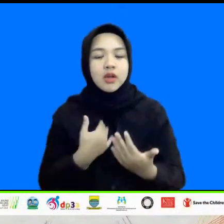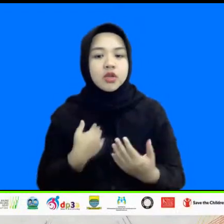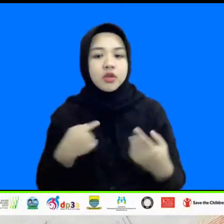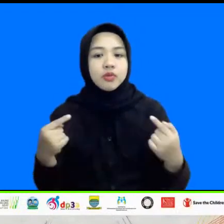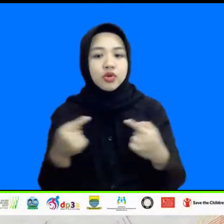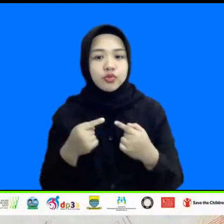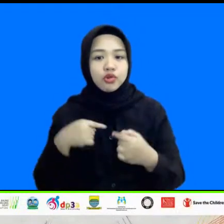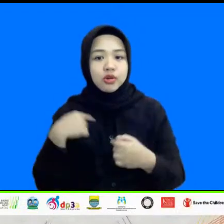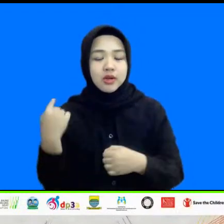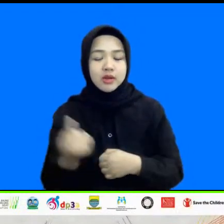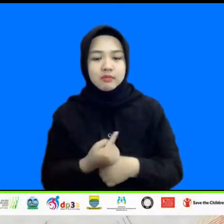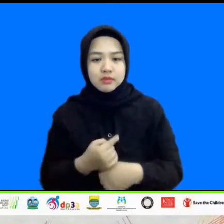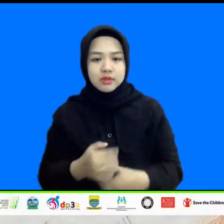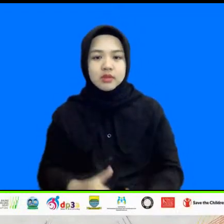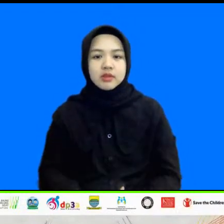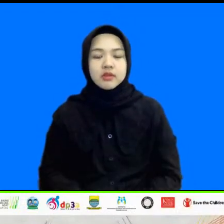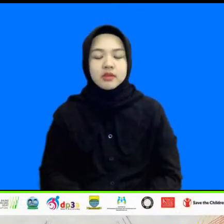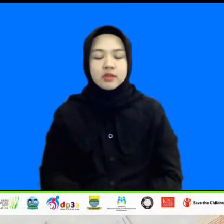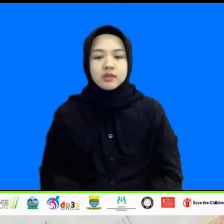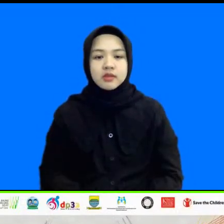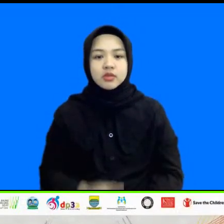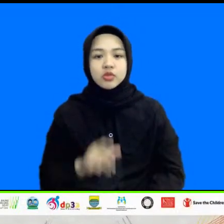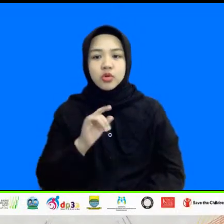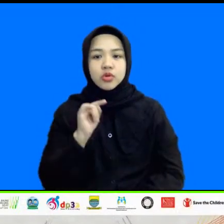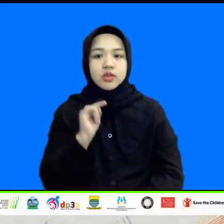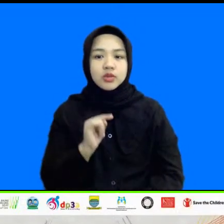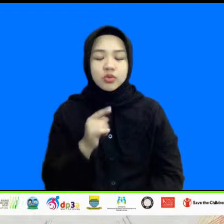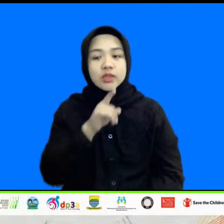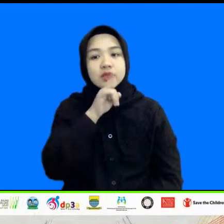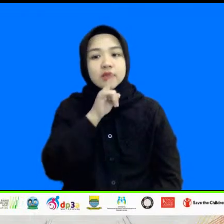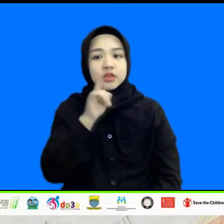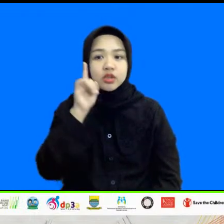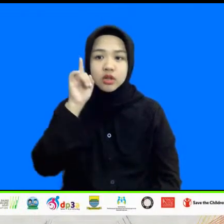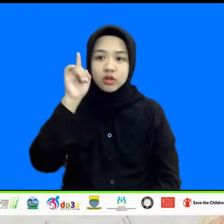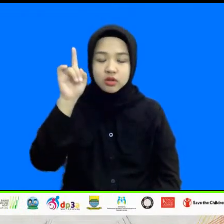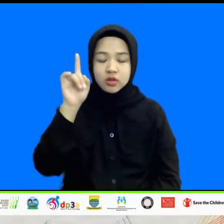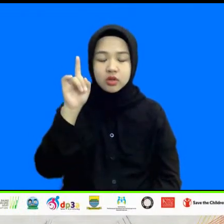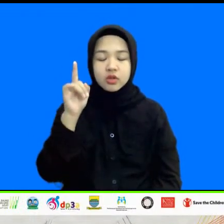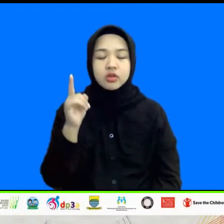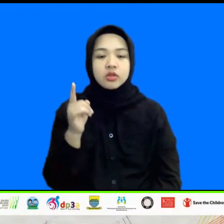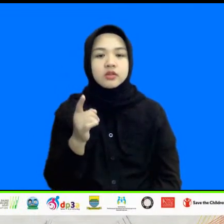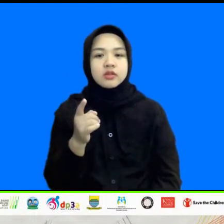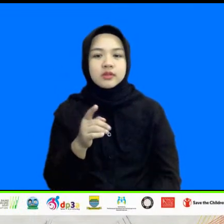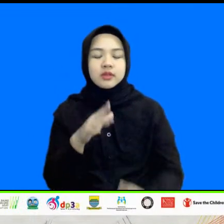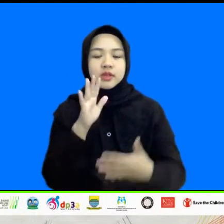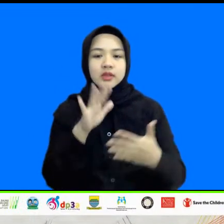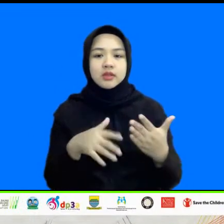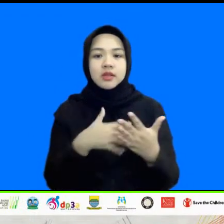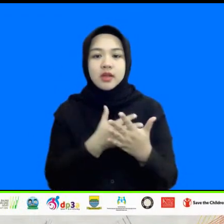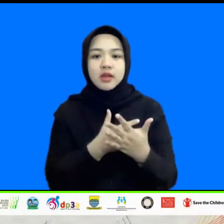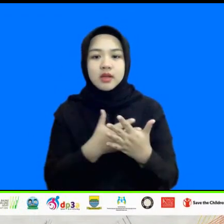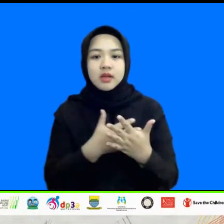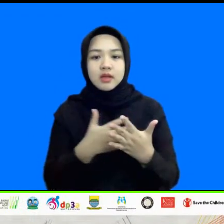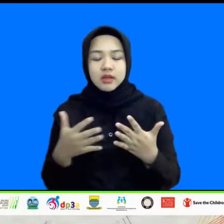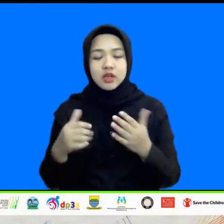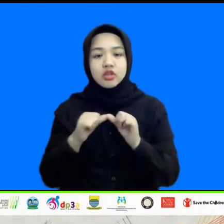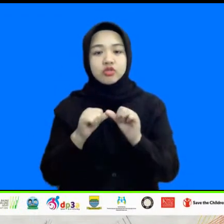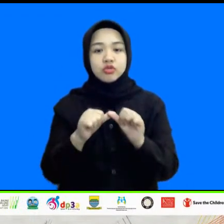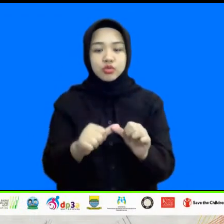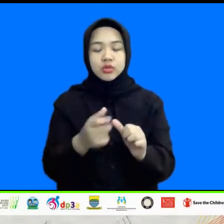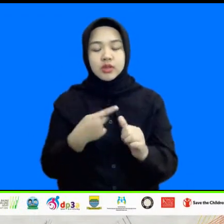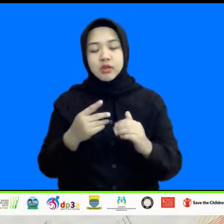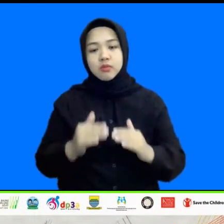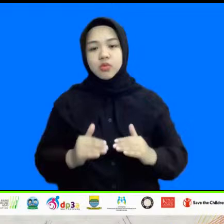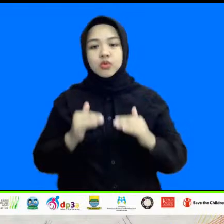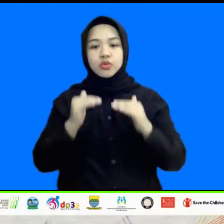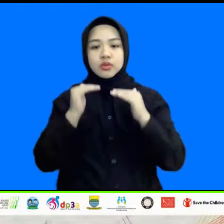kami itu diantaranya insya Allah akan menjadi agenda terus yang akan kita